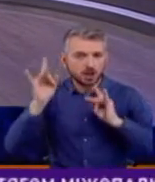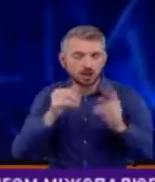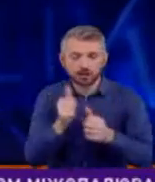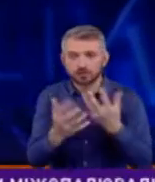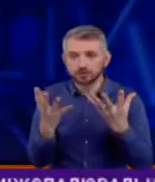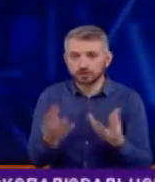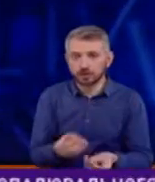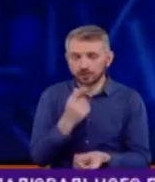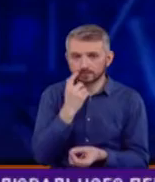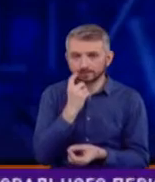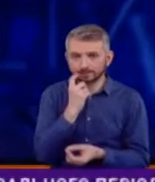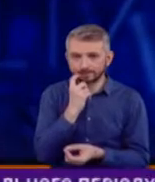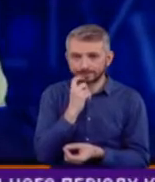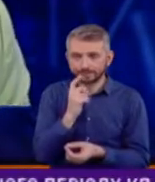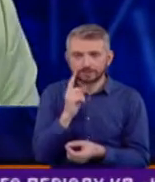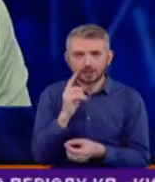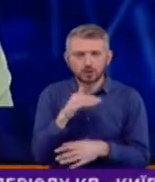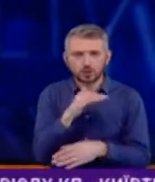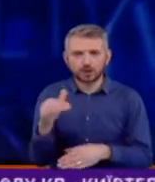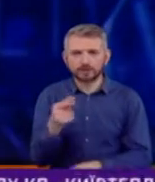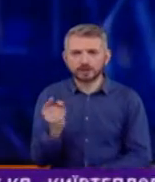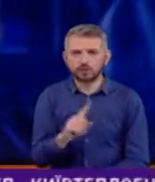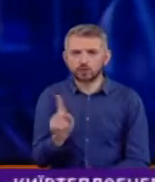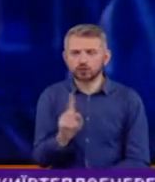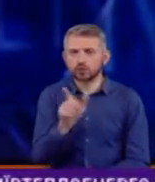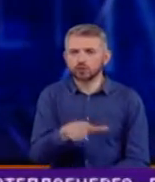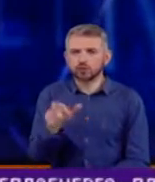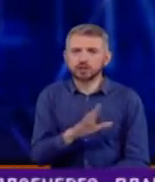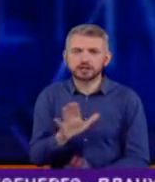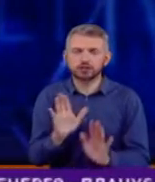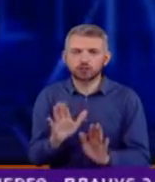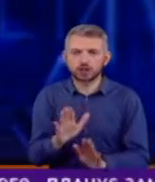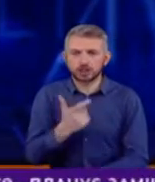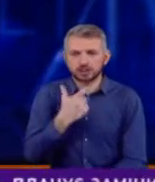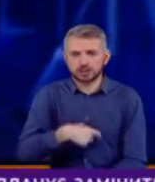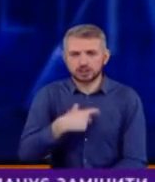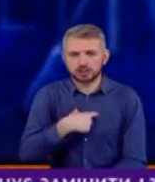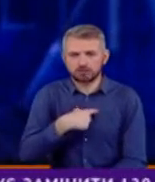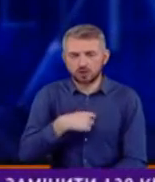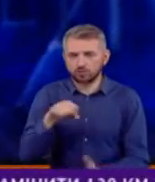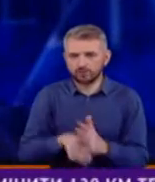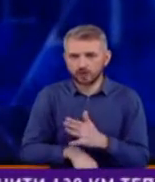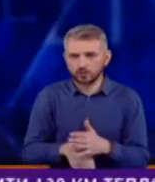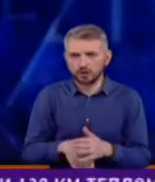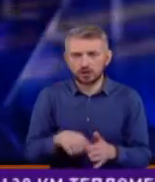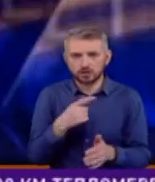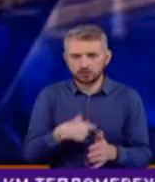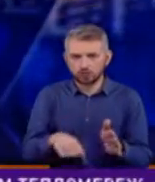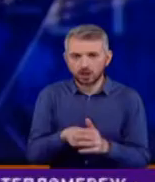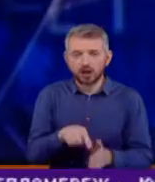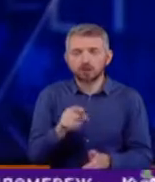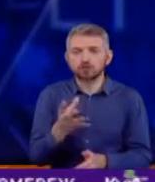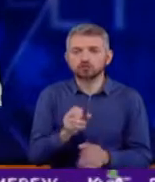день и поднимаются на уровне того, что люди не только с собой расправляются, они еще опасны